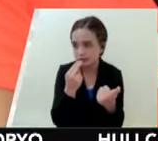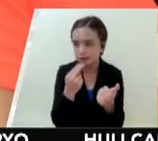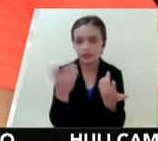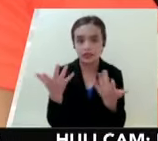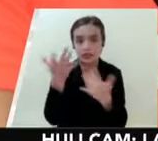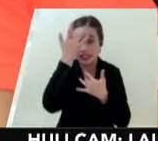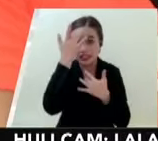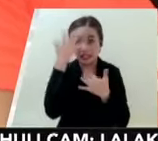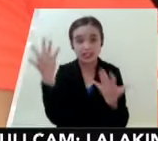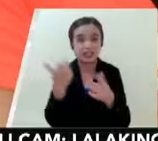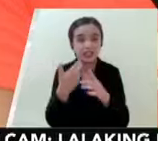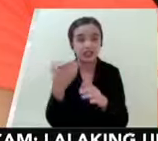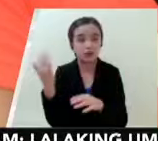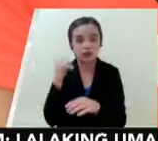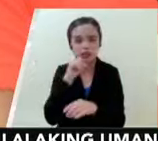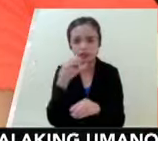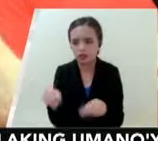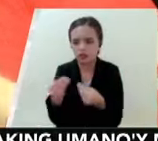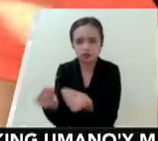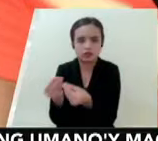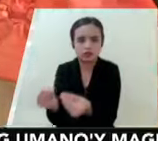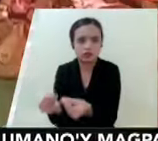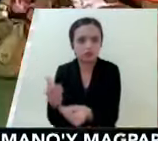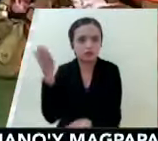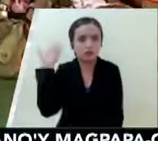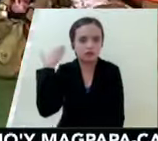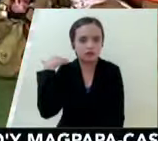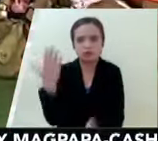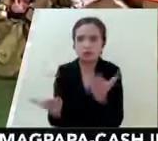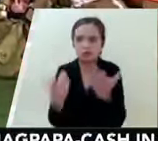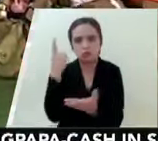hindi sila pinakain for like 1 week.